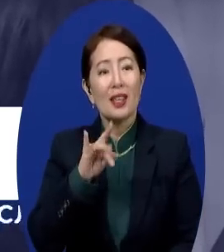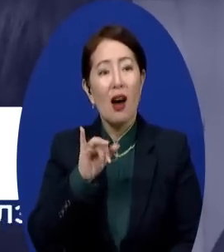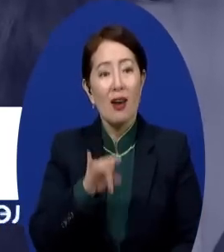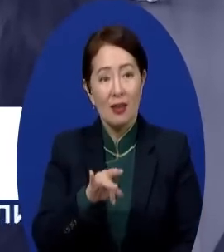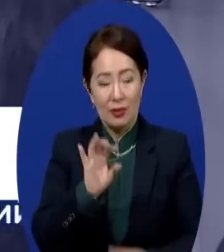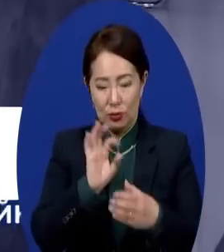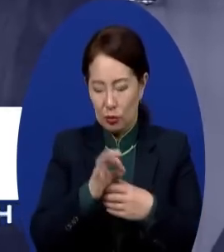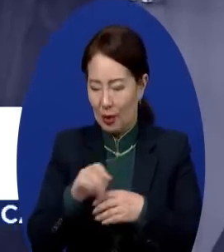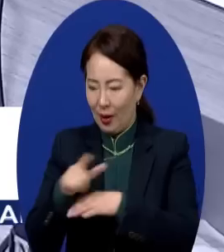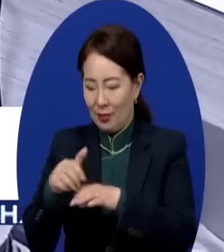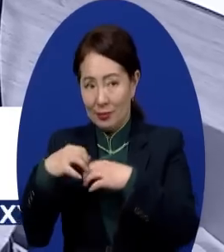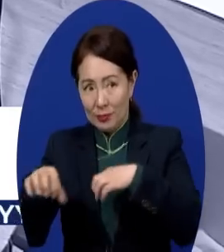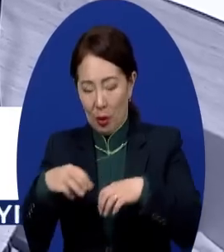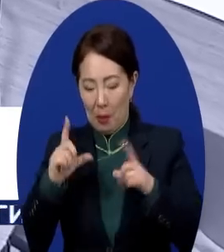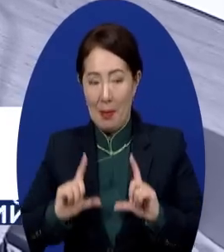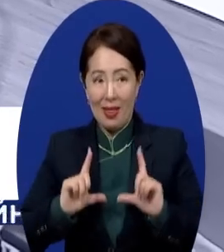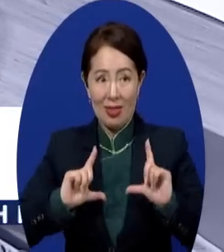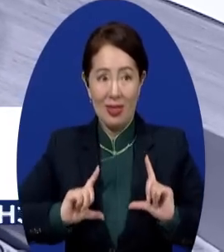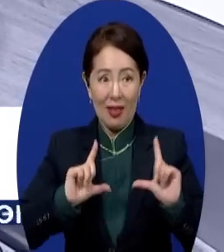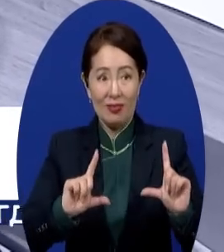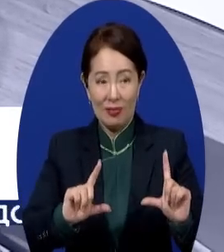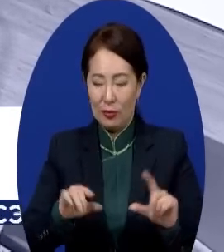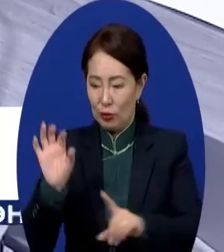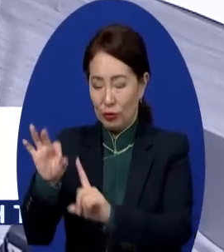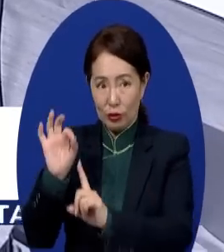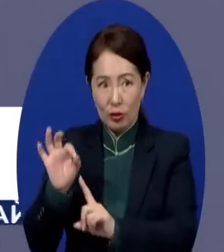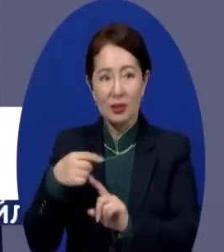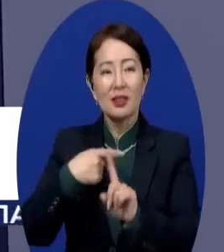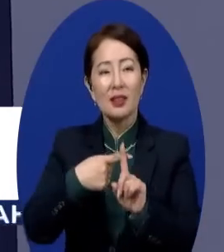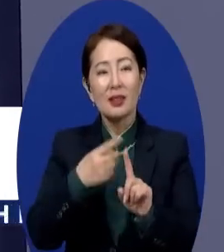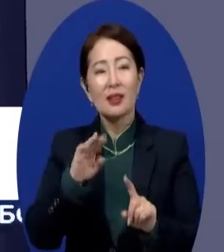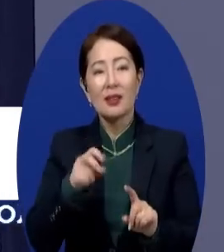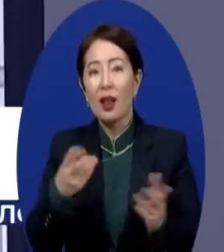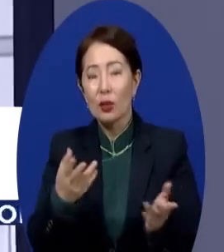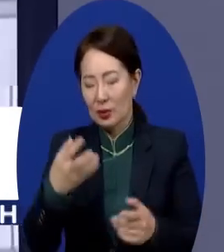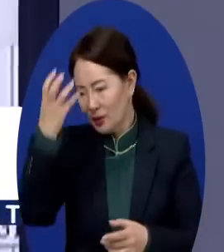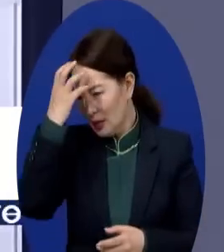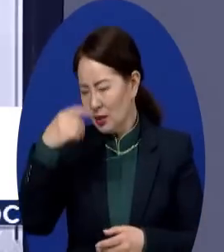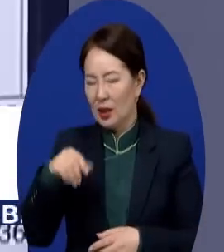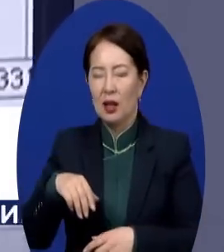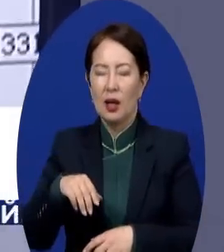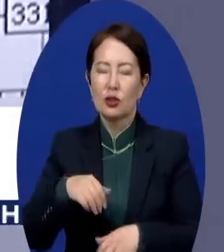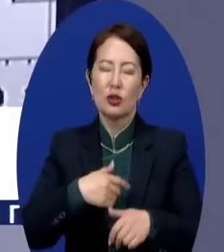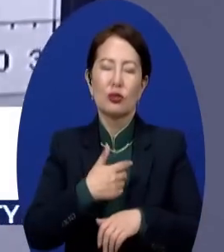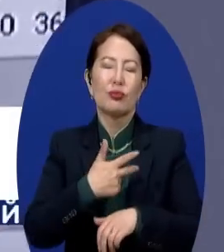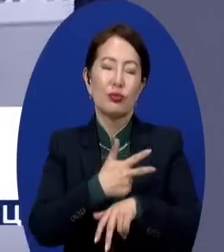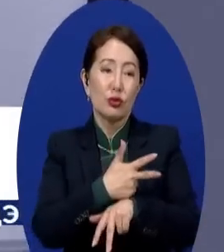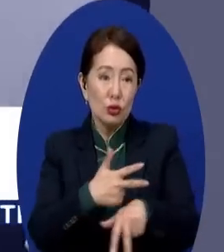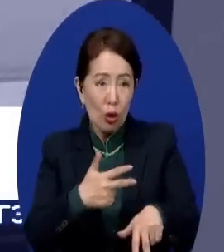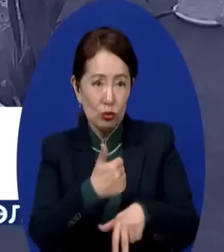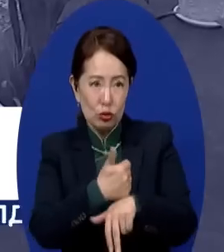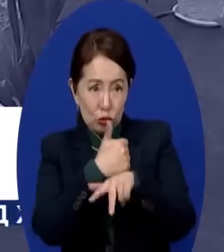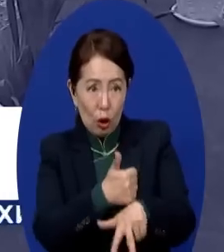хувааж мандат олох байдлаар олонхын саналаар сонгогддог тогтолцооны эрэг тал нь засгийн газрын тогтвортой байдал, сул тал нь нийт